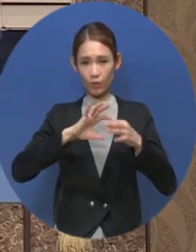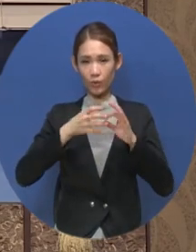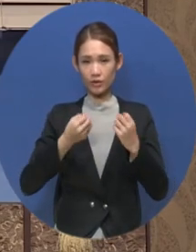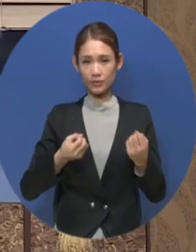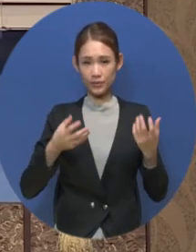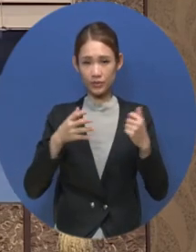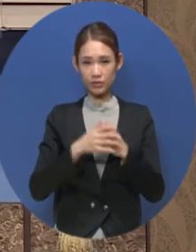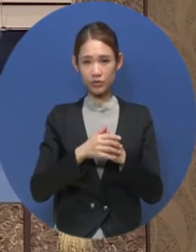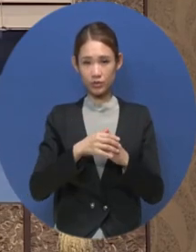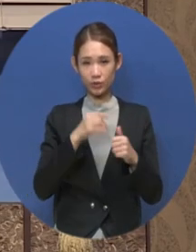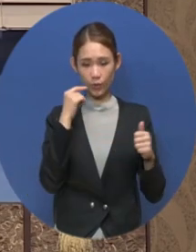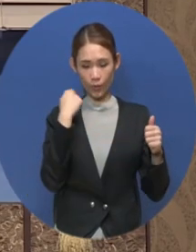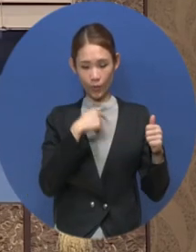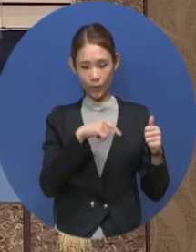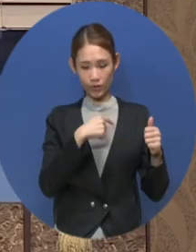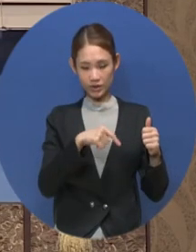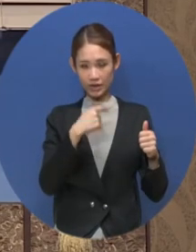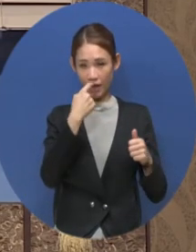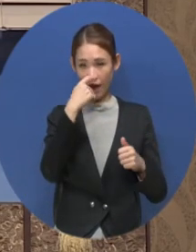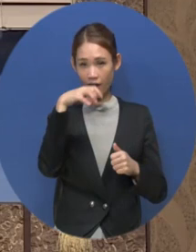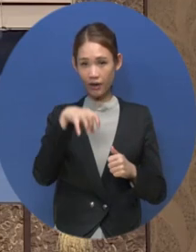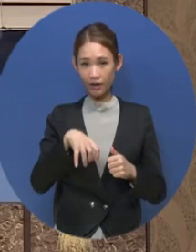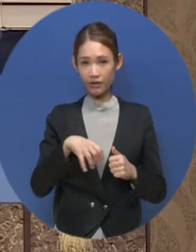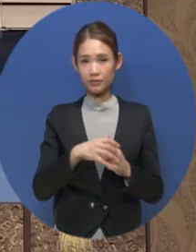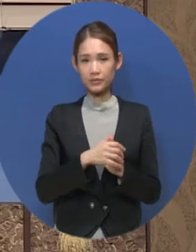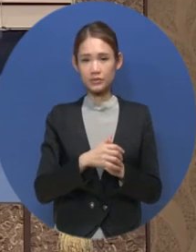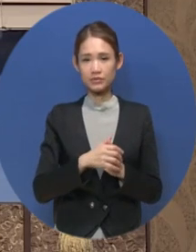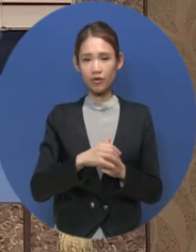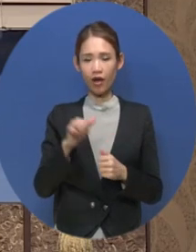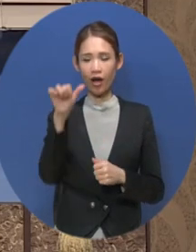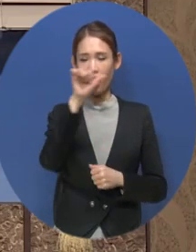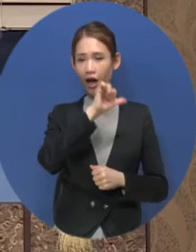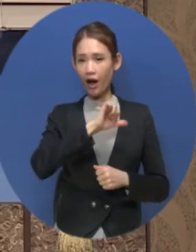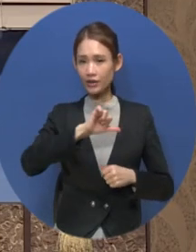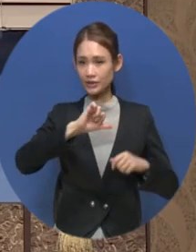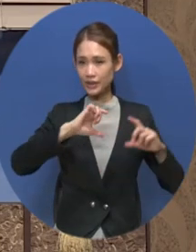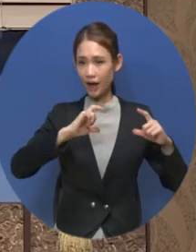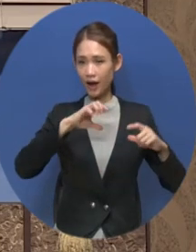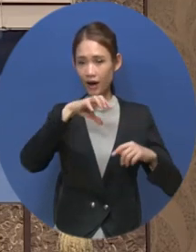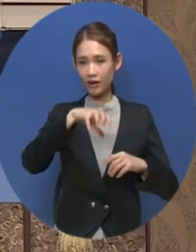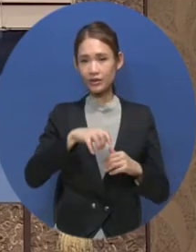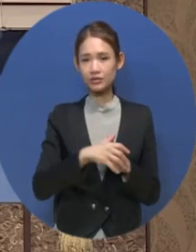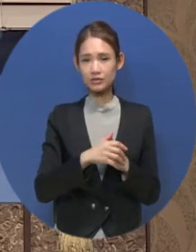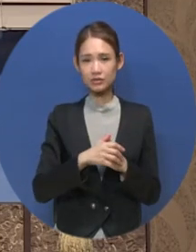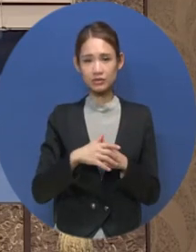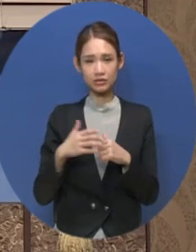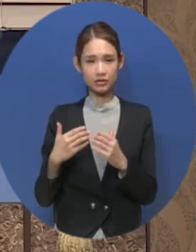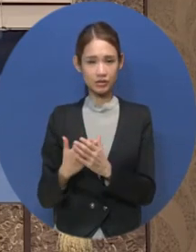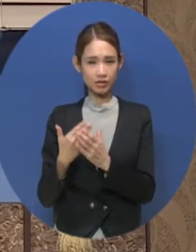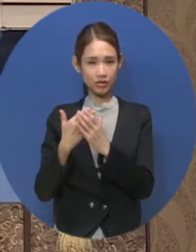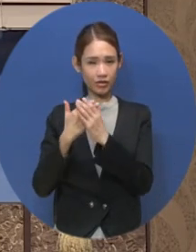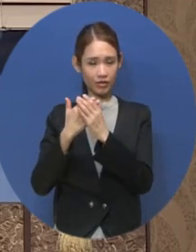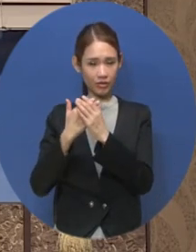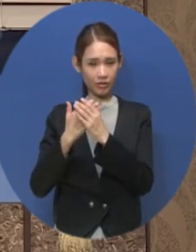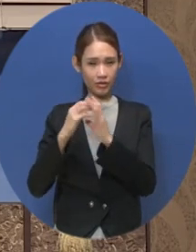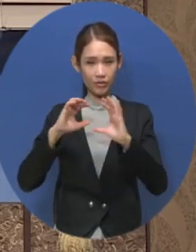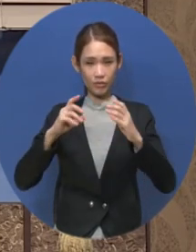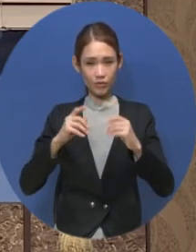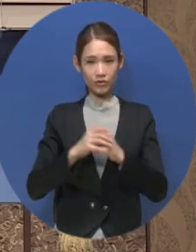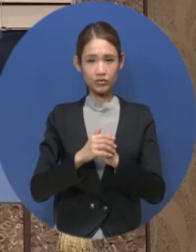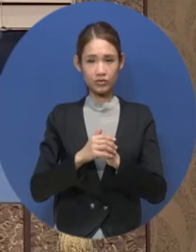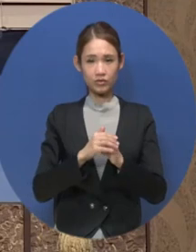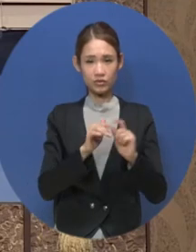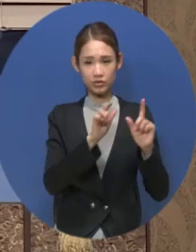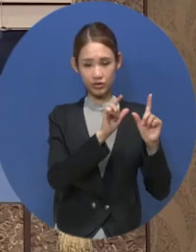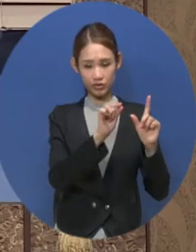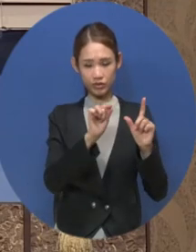아카데미라든지 이런 부분들을 하고 있습니다. 그래서 좀 아시아에서 그래도 저희가 조금 이 저개발 국가라든지 개발도상